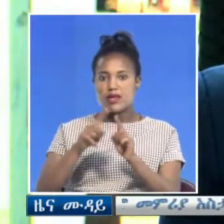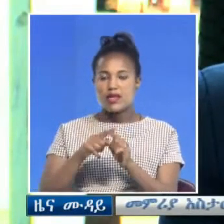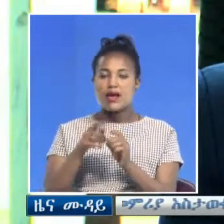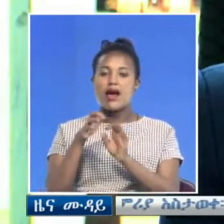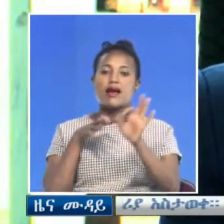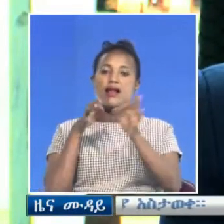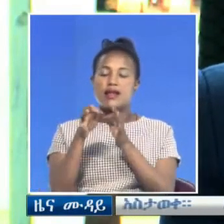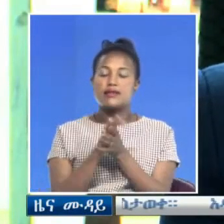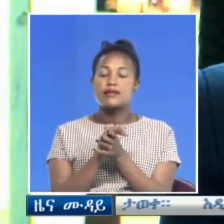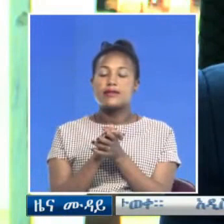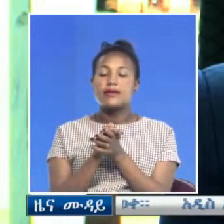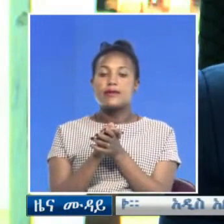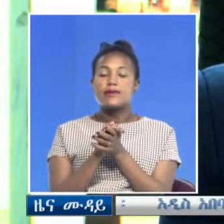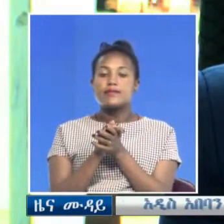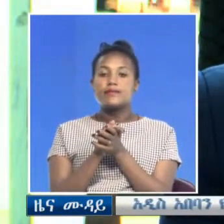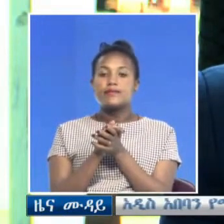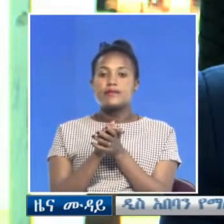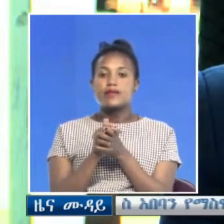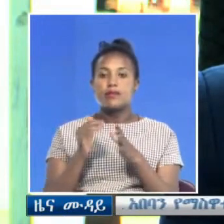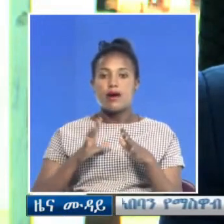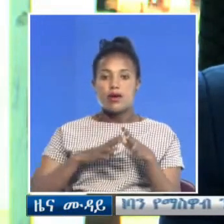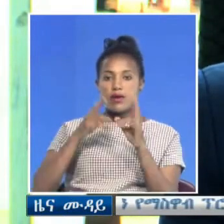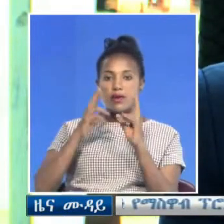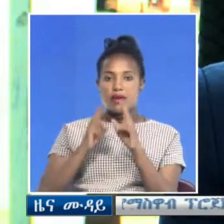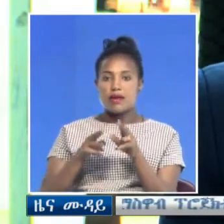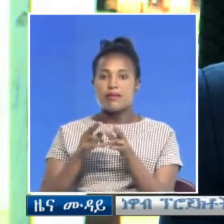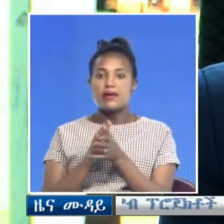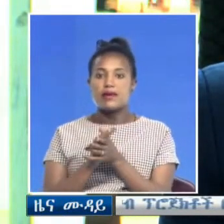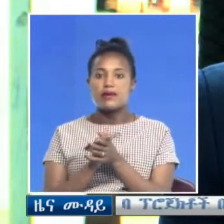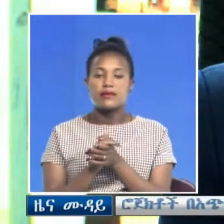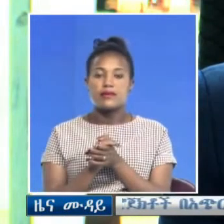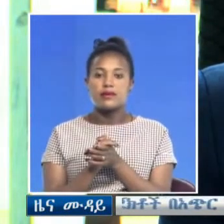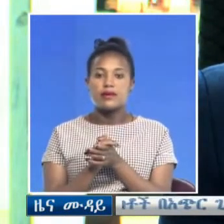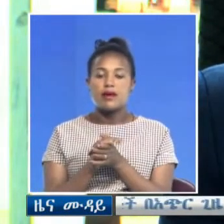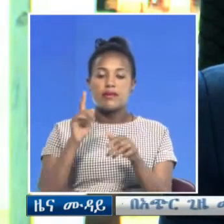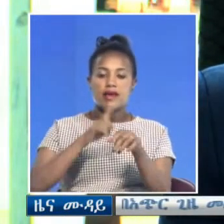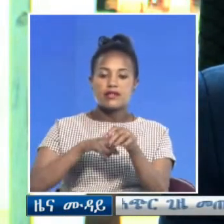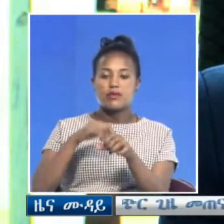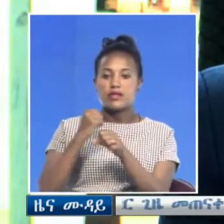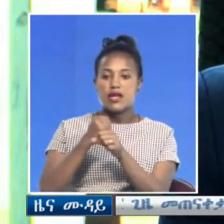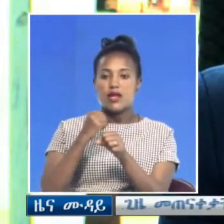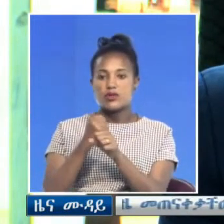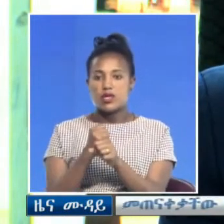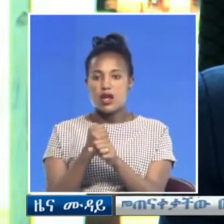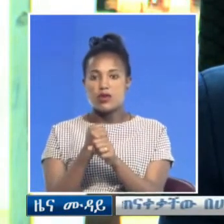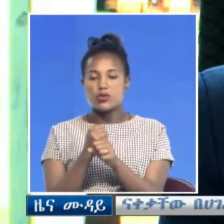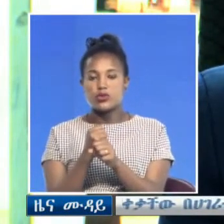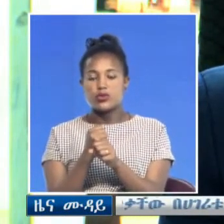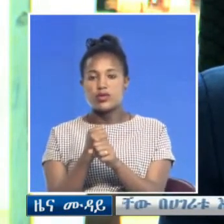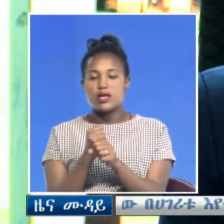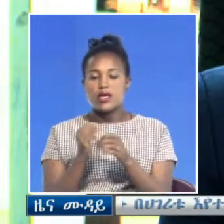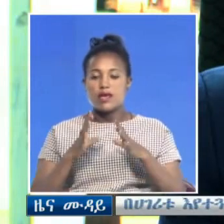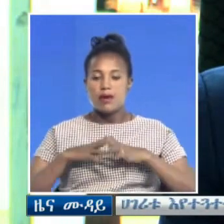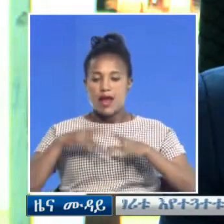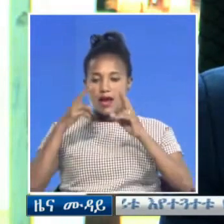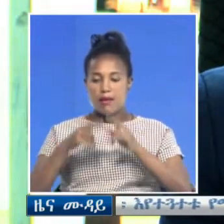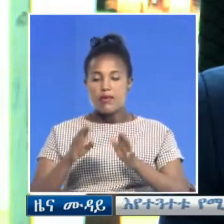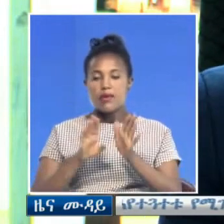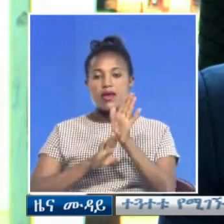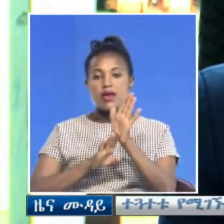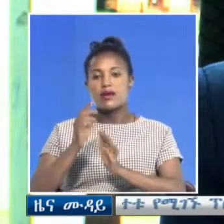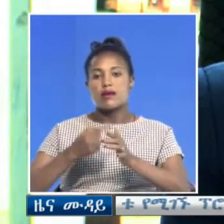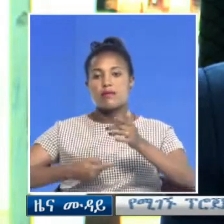አገላለጽ በዓሉ እንደሚከበር በየጊዜው በሰራናቸው ስራዎች የበዓል አከባበሩ እያደገ